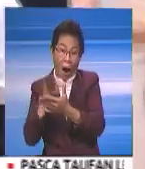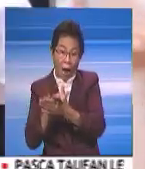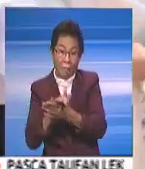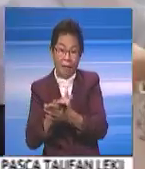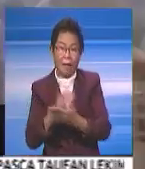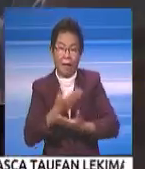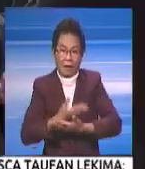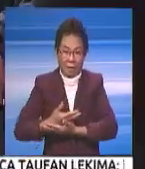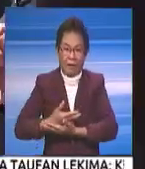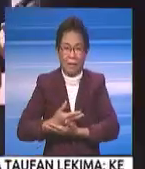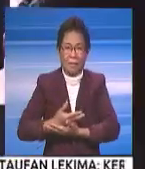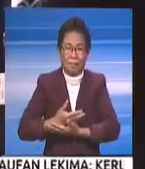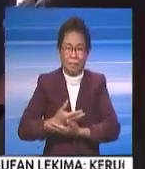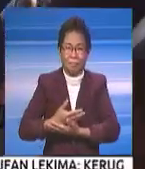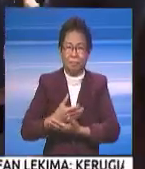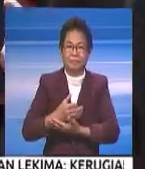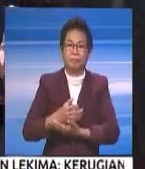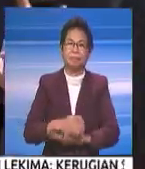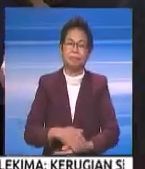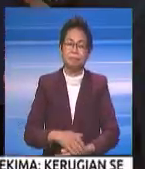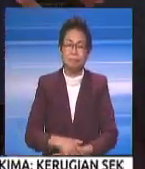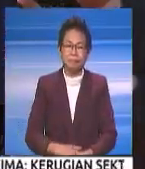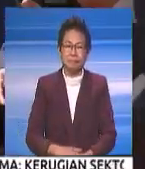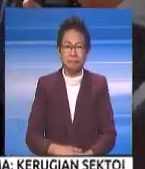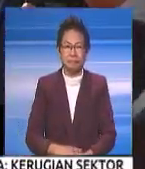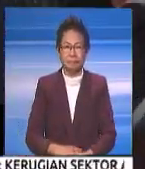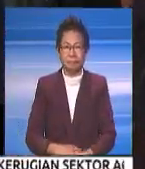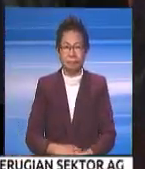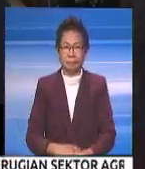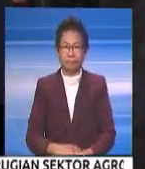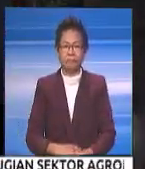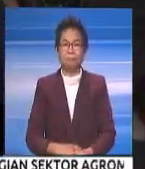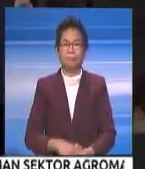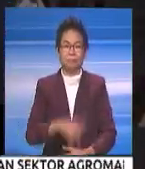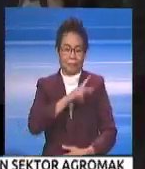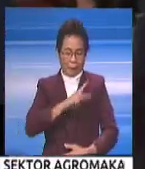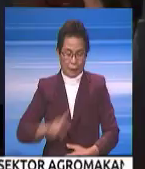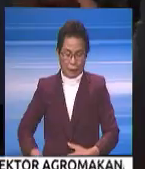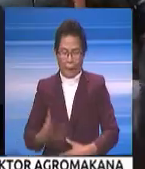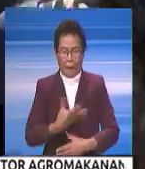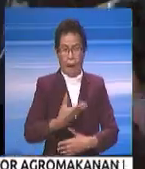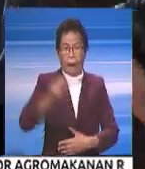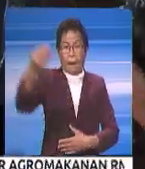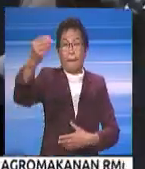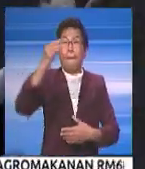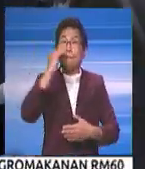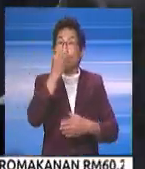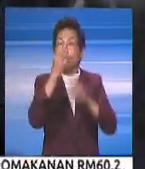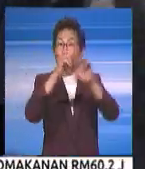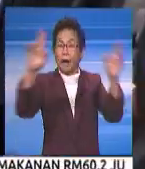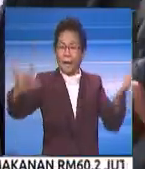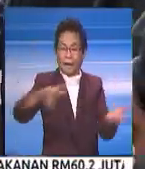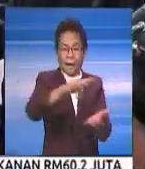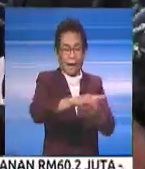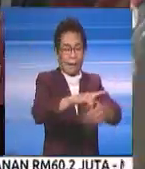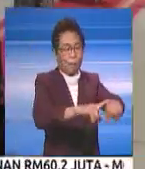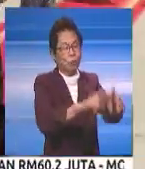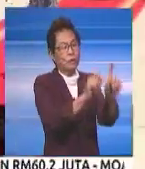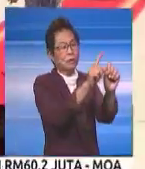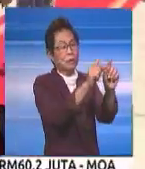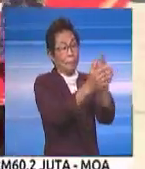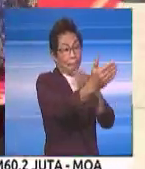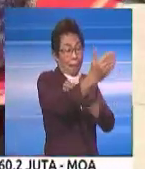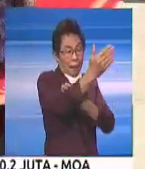Isteri Pengiran Anak Sarah Pengiran Saleh Abrahaman. Baginda yang berlepas dari Kompleks Bunga Raya KLIA pada pukul 11